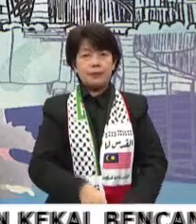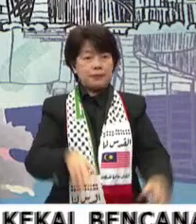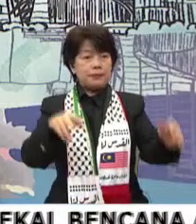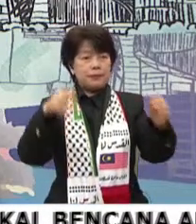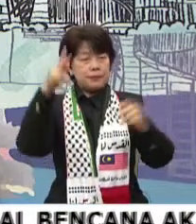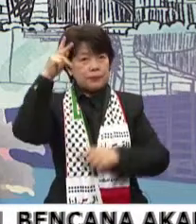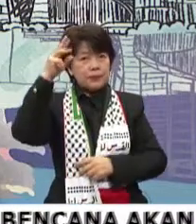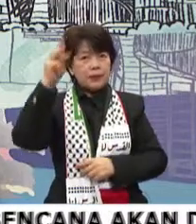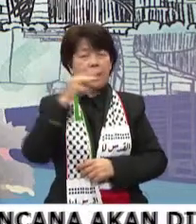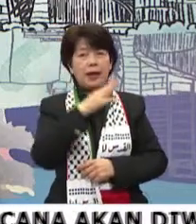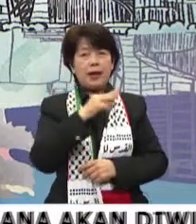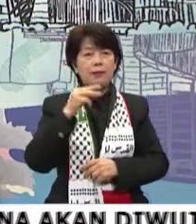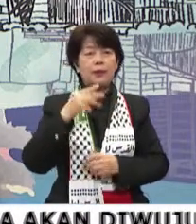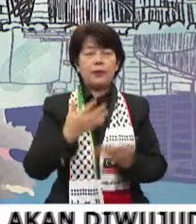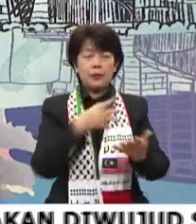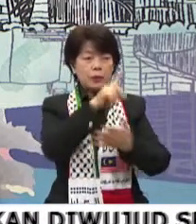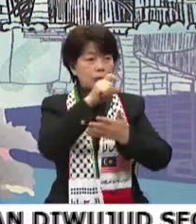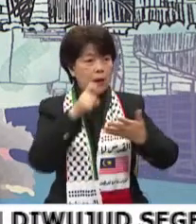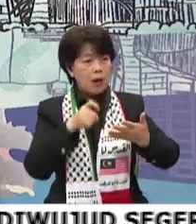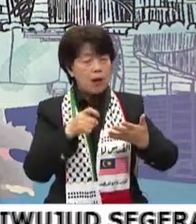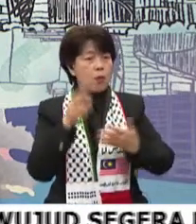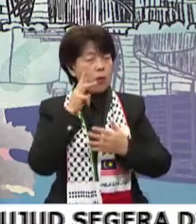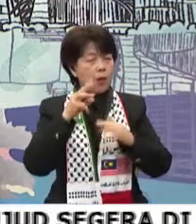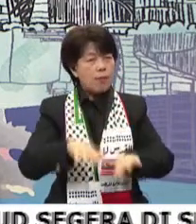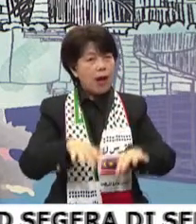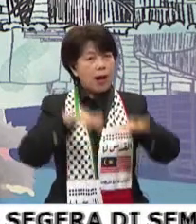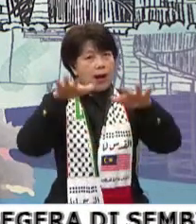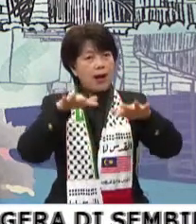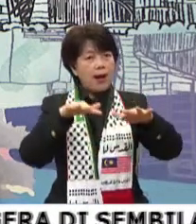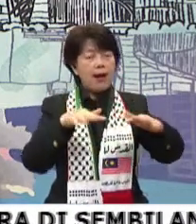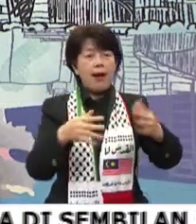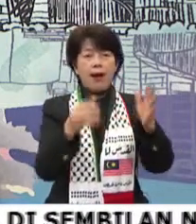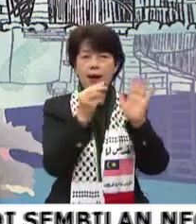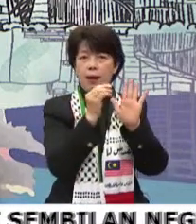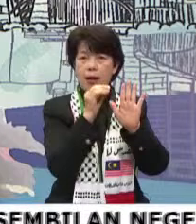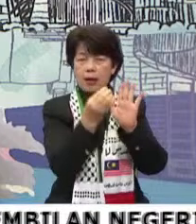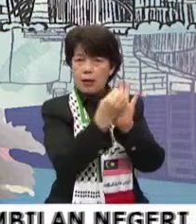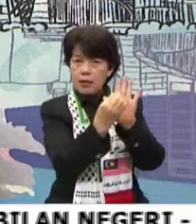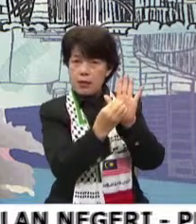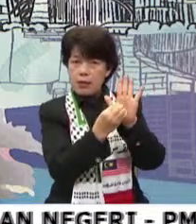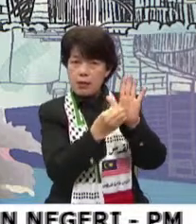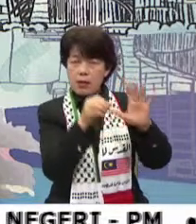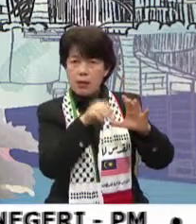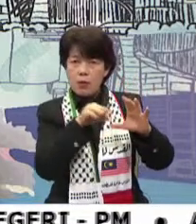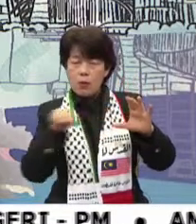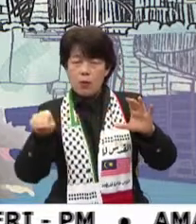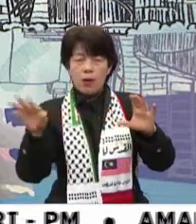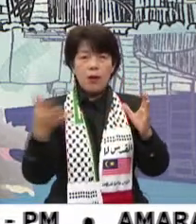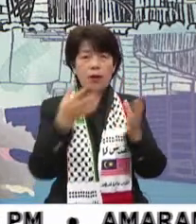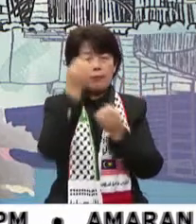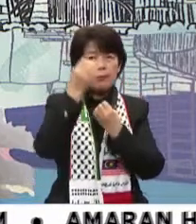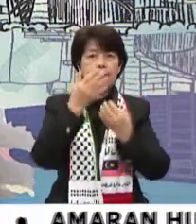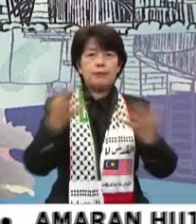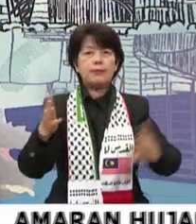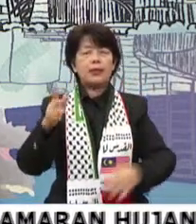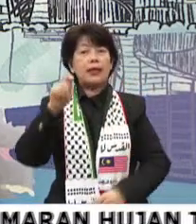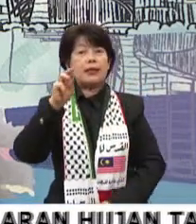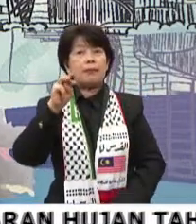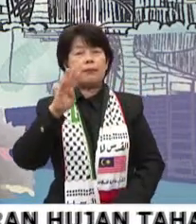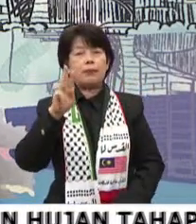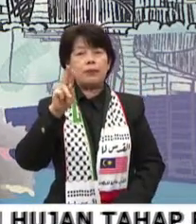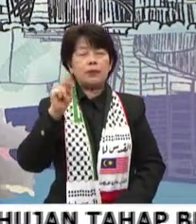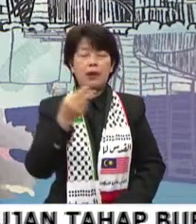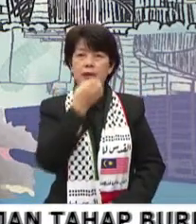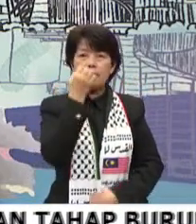pmq berkenaan dengan soalan banjir di mana data yang diberitahu oleh yangat berhormat Tambun sebentar tadi adalah menurut am Malaysia